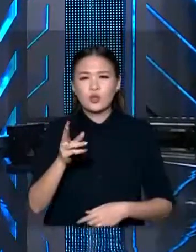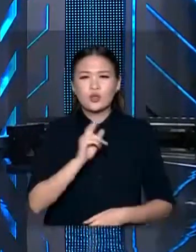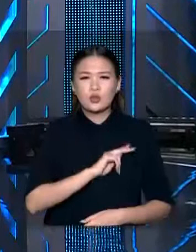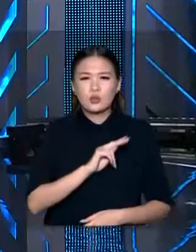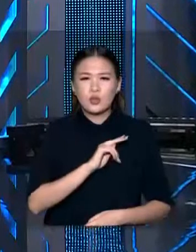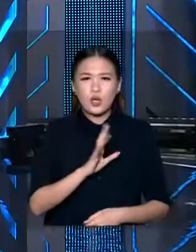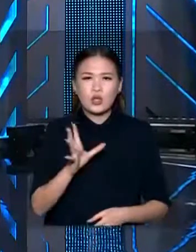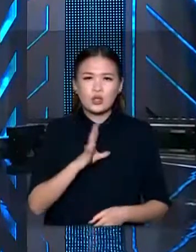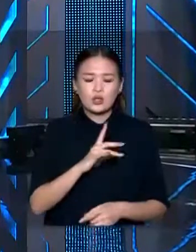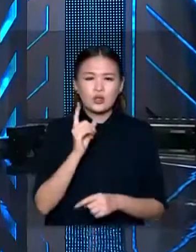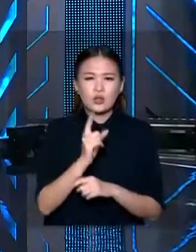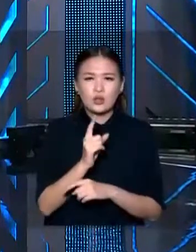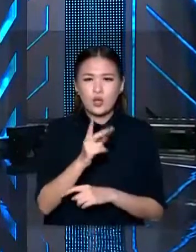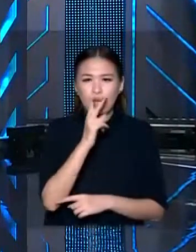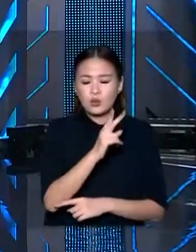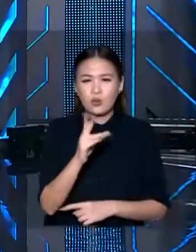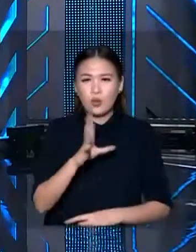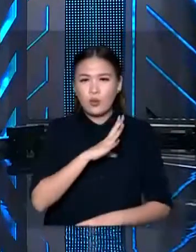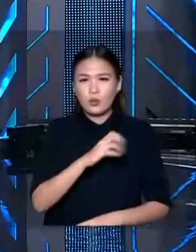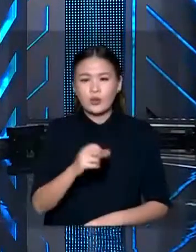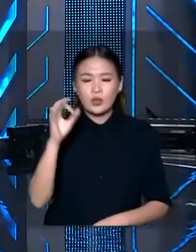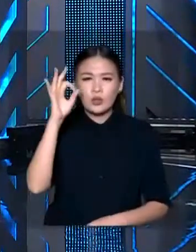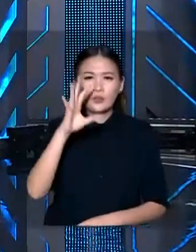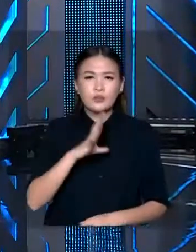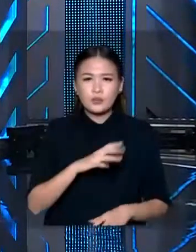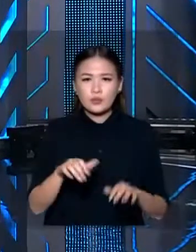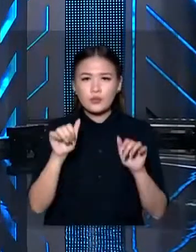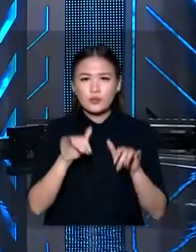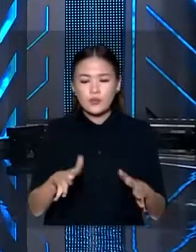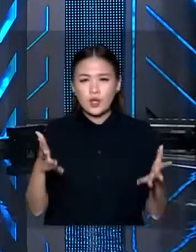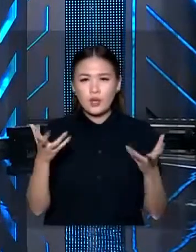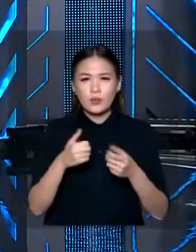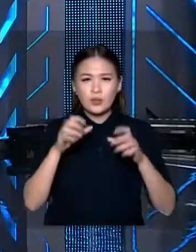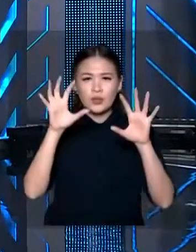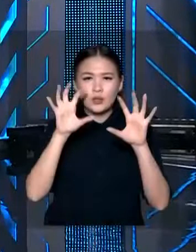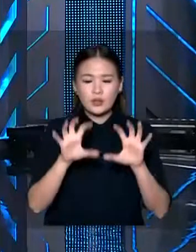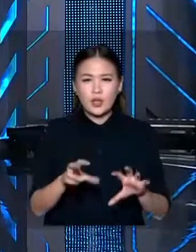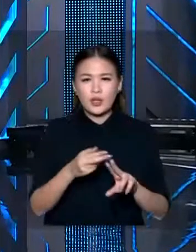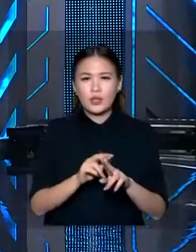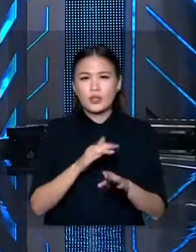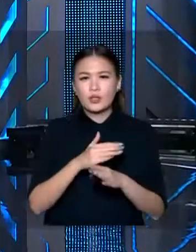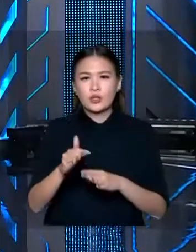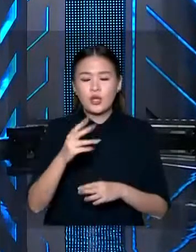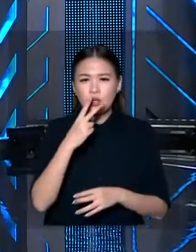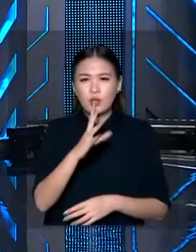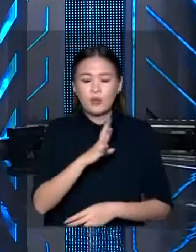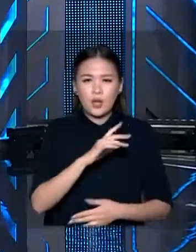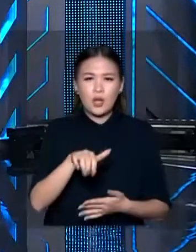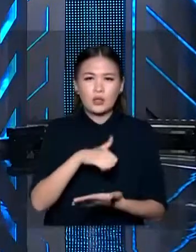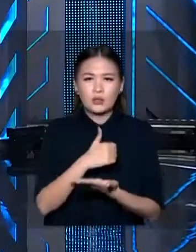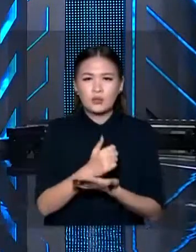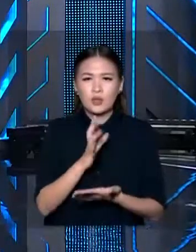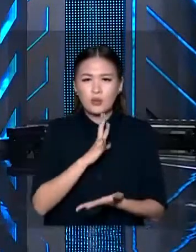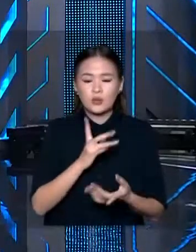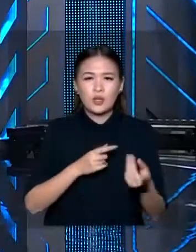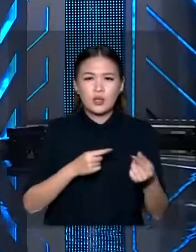арқылы жазалау қарастырылуда. Алайда мәселені шешу үшін қабылданатын заңдар мен кешенді шаралар алдымен қоғамның